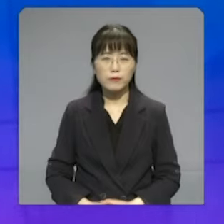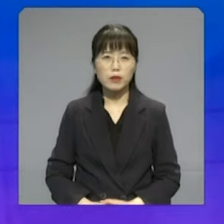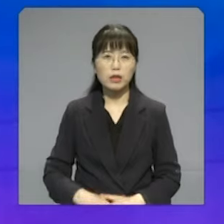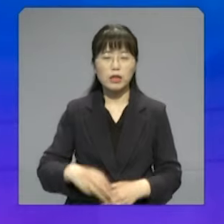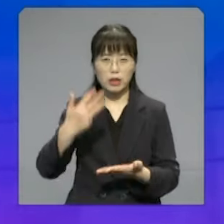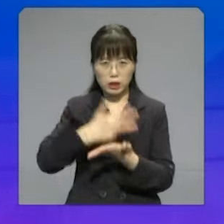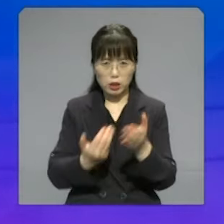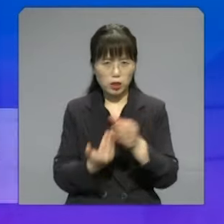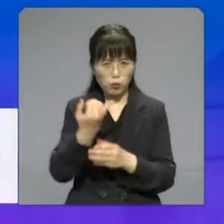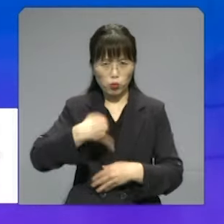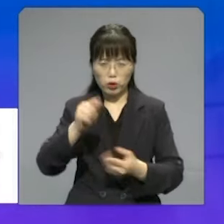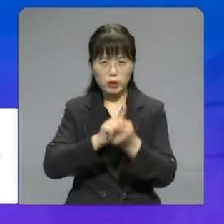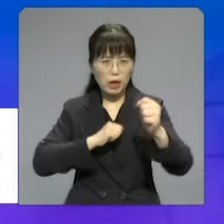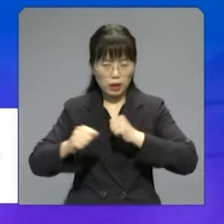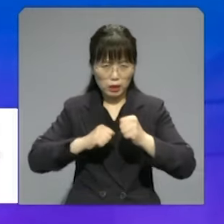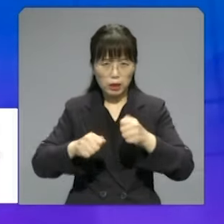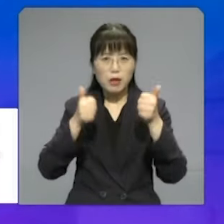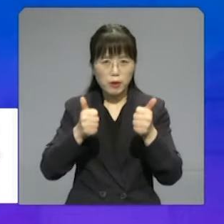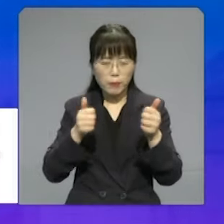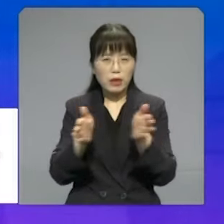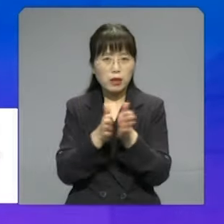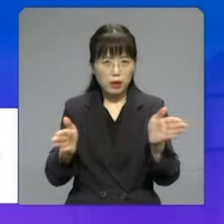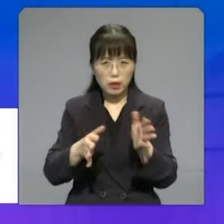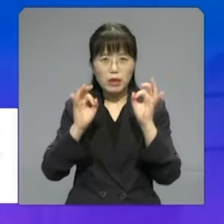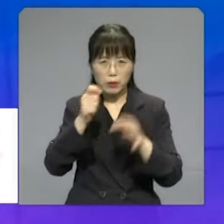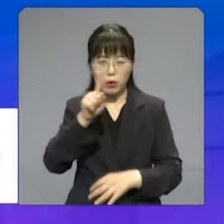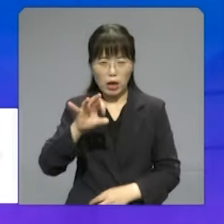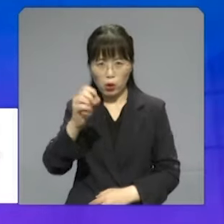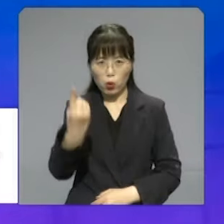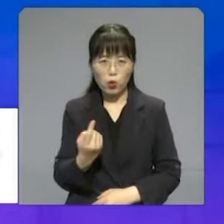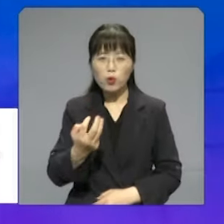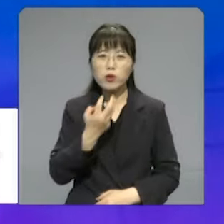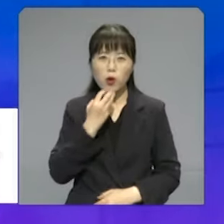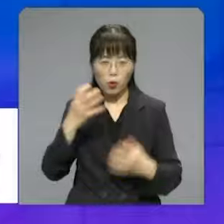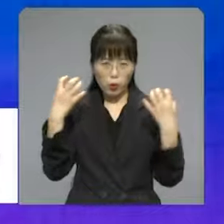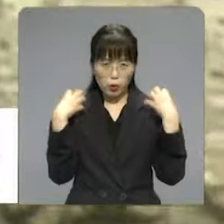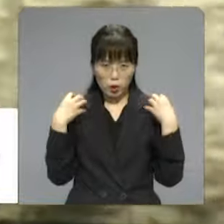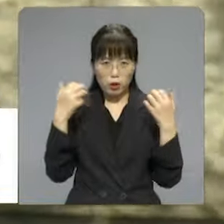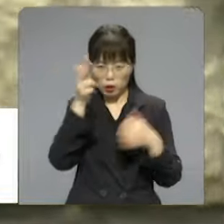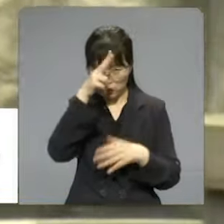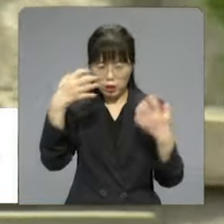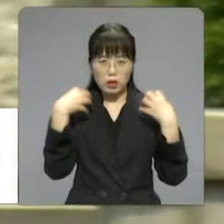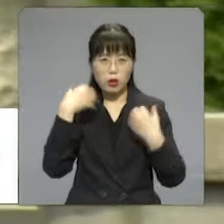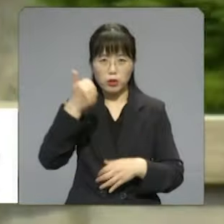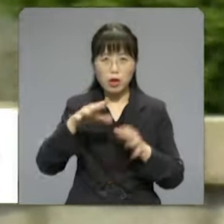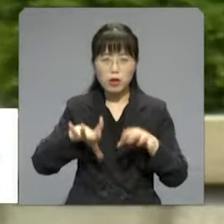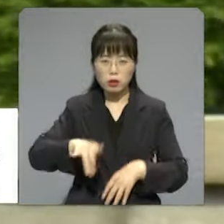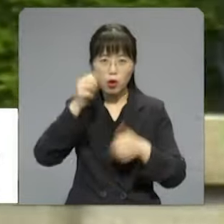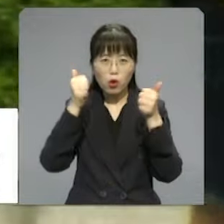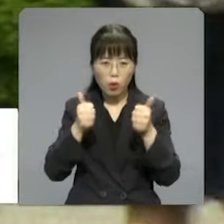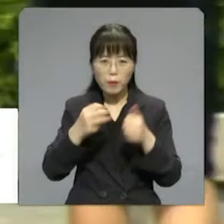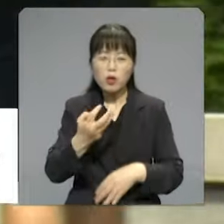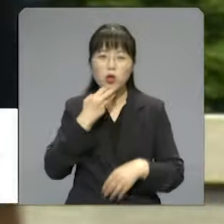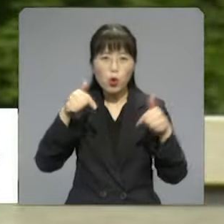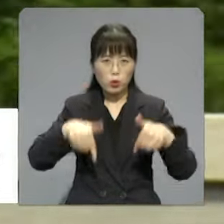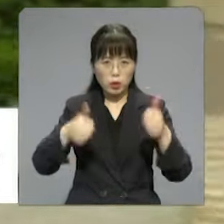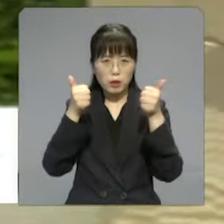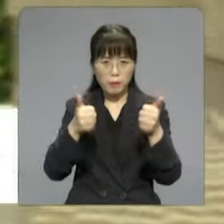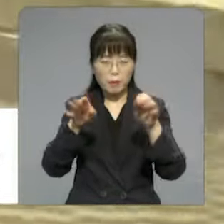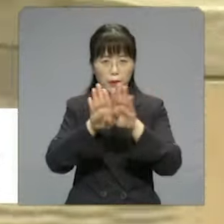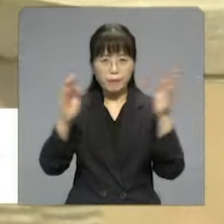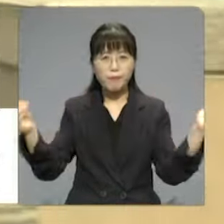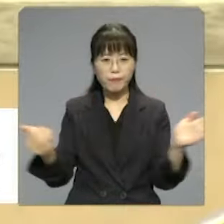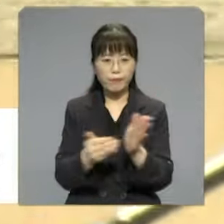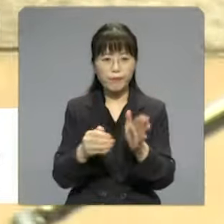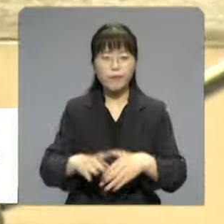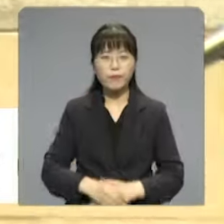이태원 참사에 부실 대응한 혐의로 재판에 넘겨진 김광호 전 서울경찰청장의 첫 공판이 서울 서부지법에서